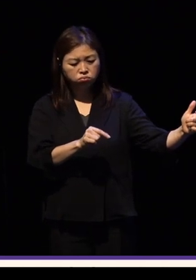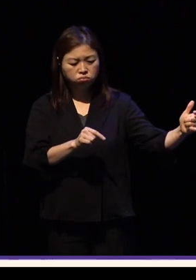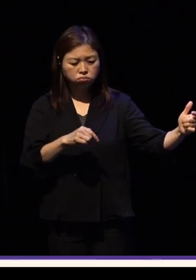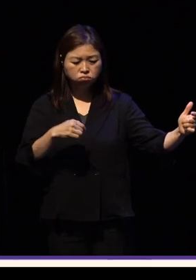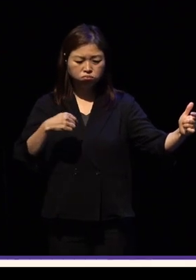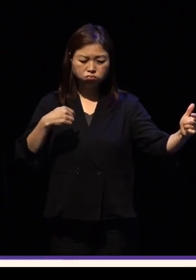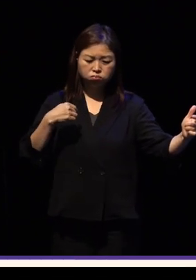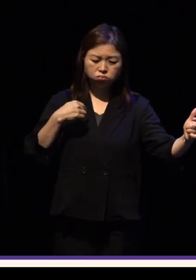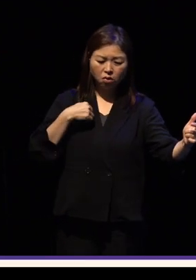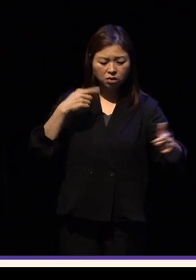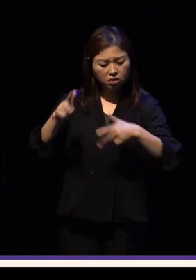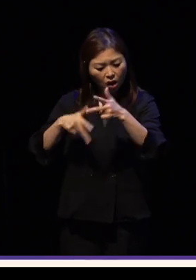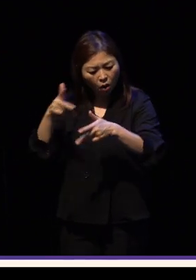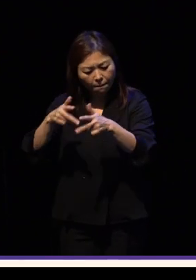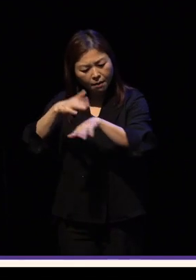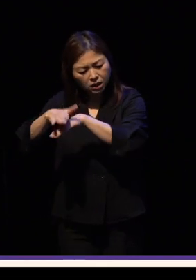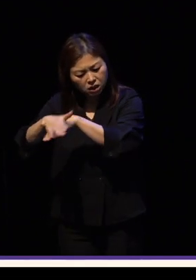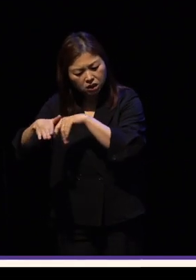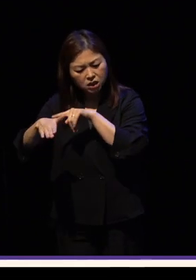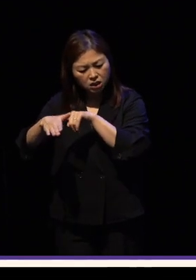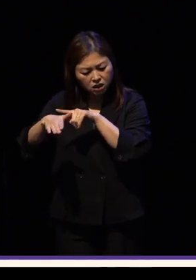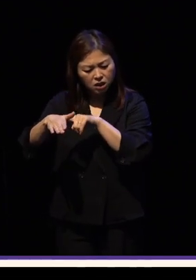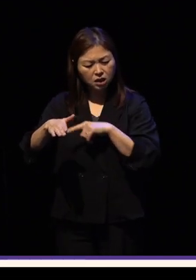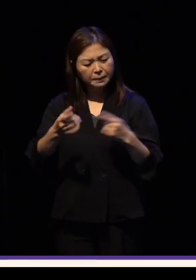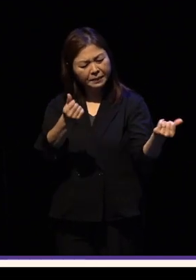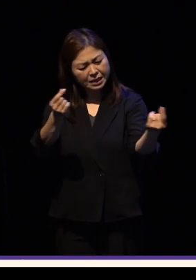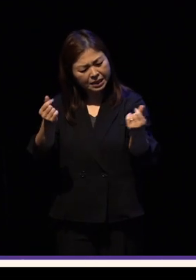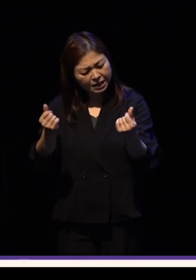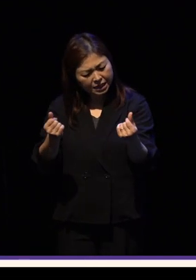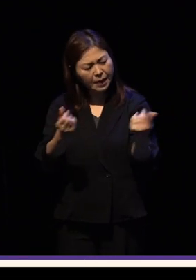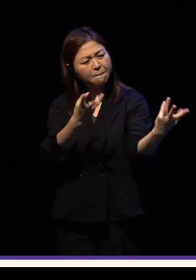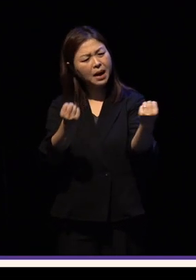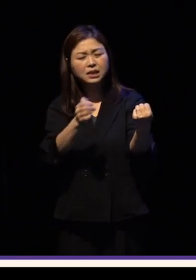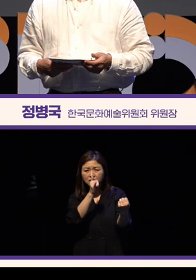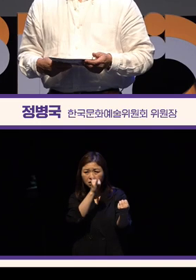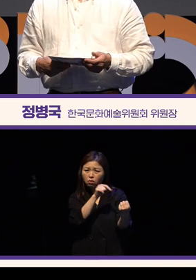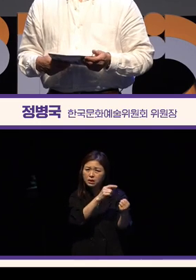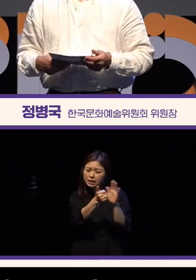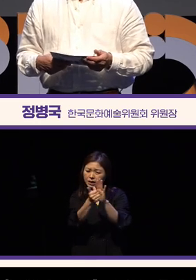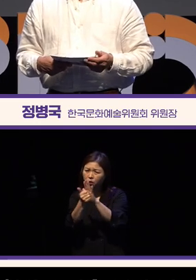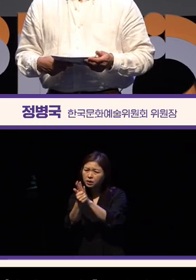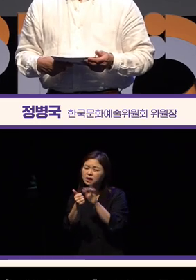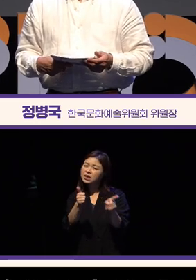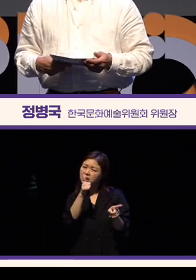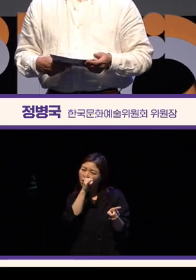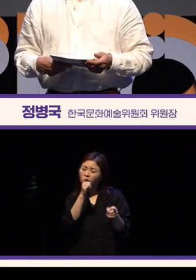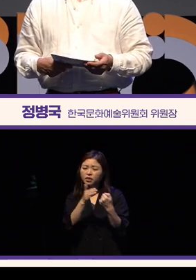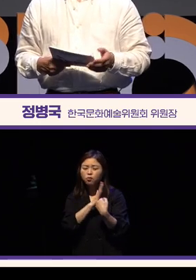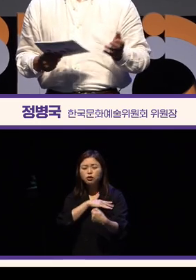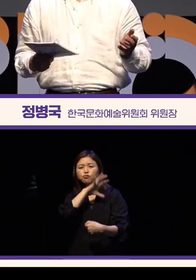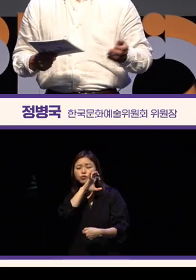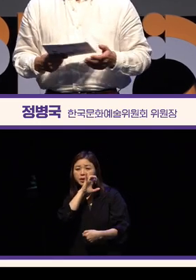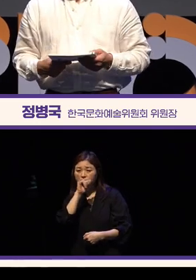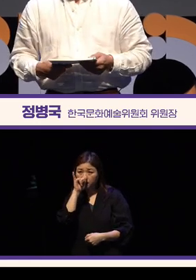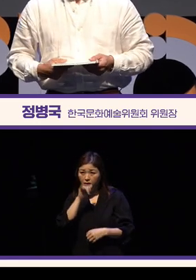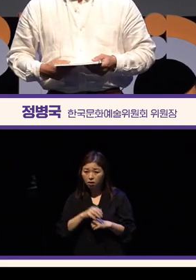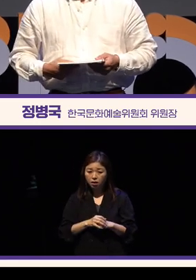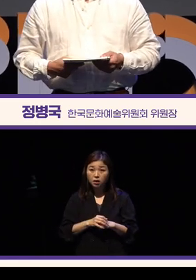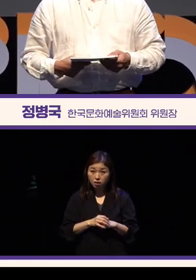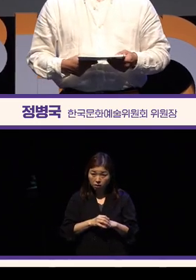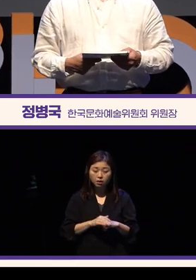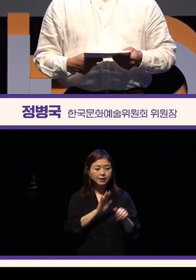있었습니다. 그래서 우리는 지원 목적과 사업 영역을 고려해서 특성에